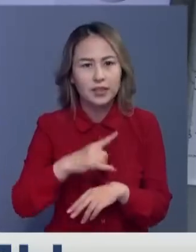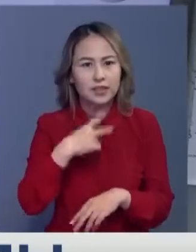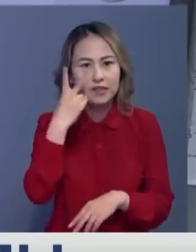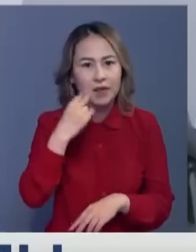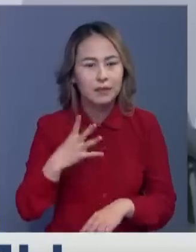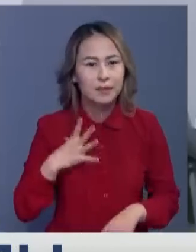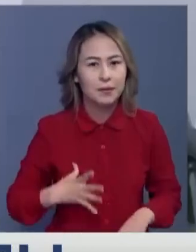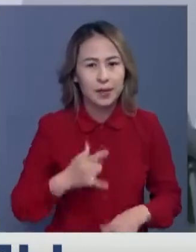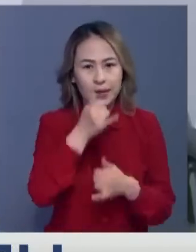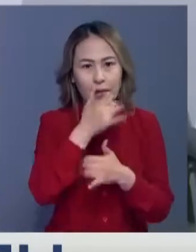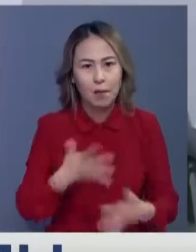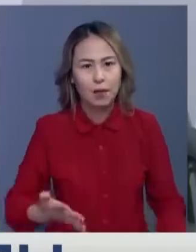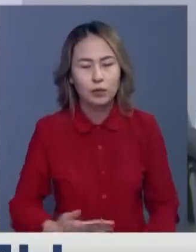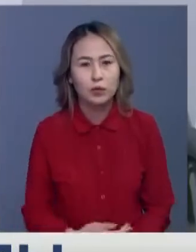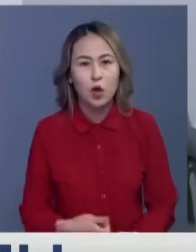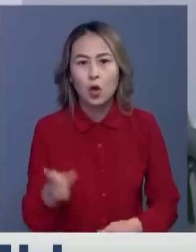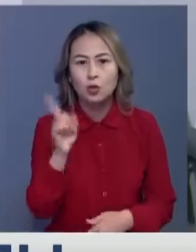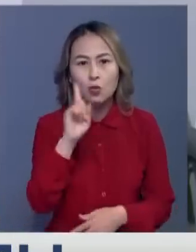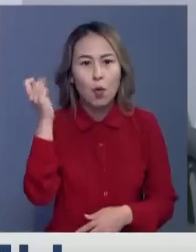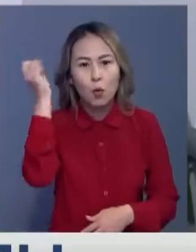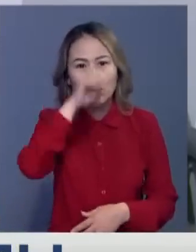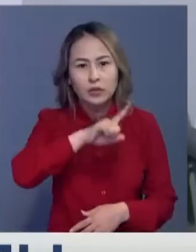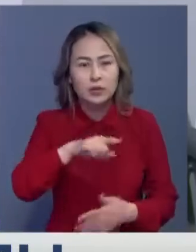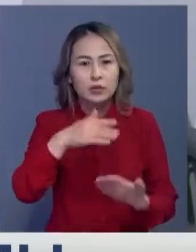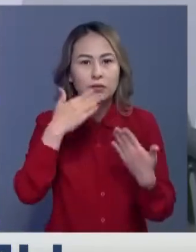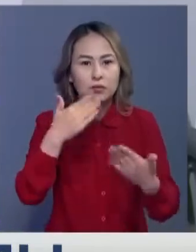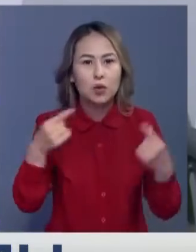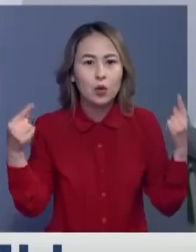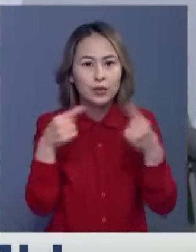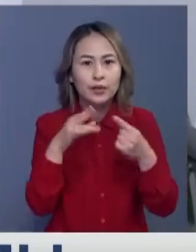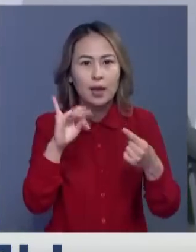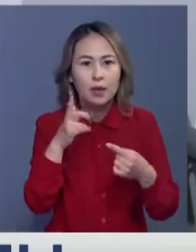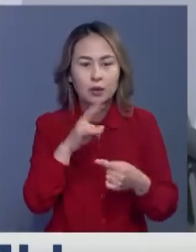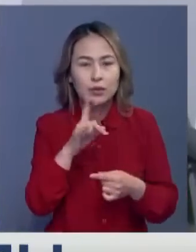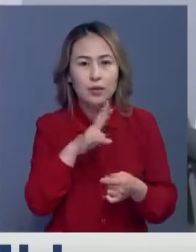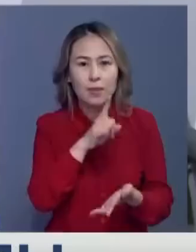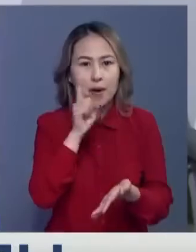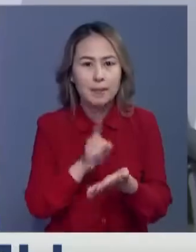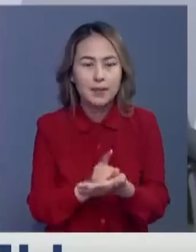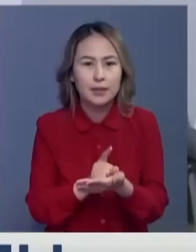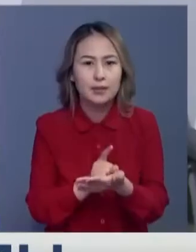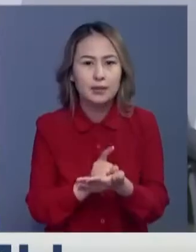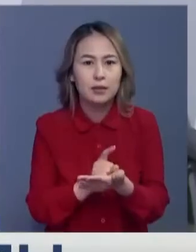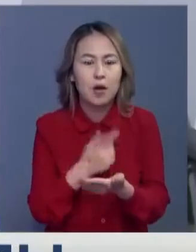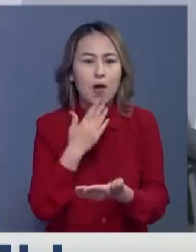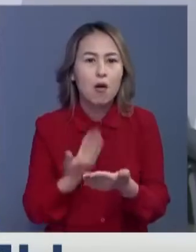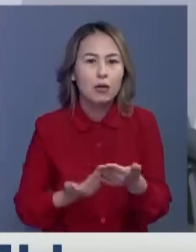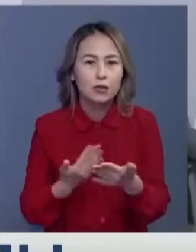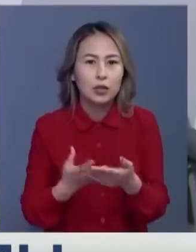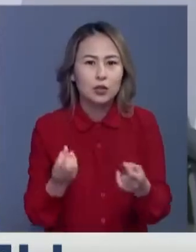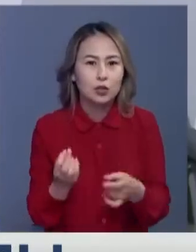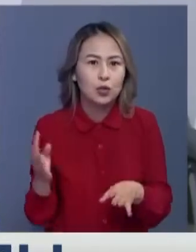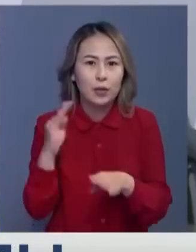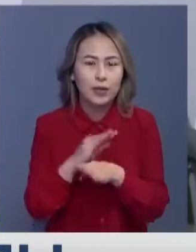могу терпеть. Для того, чтобы уточнить, поставить точный диагноз, нам будет необходимо проконсультироваться